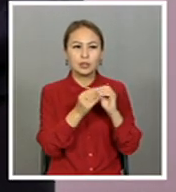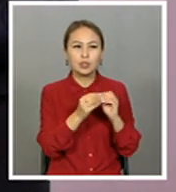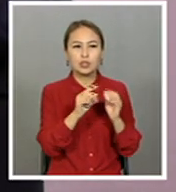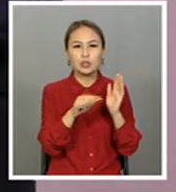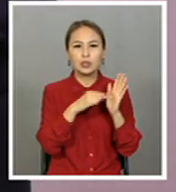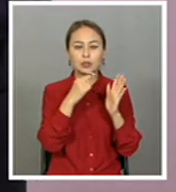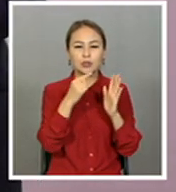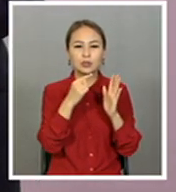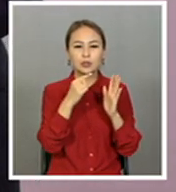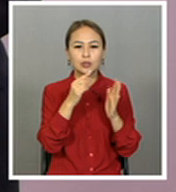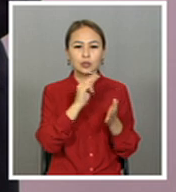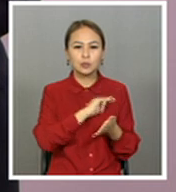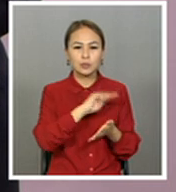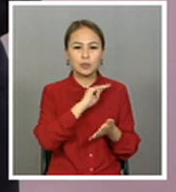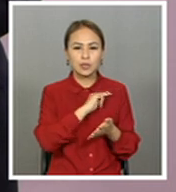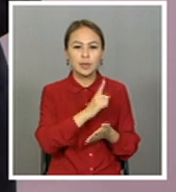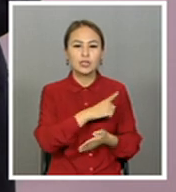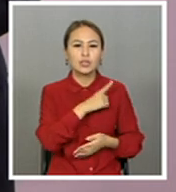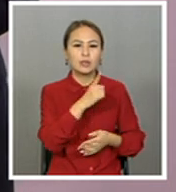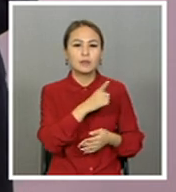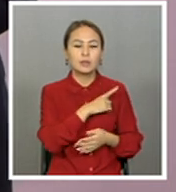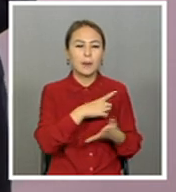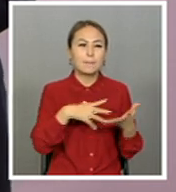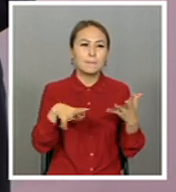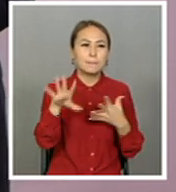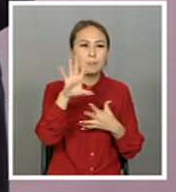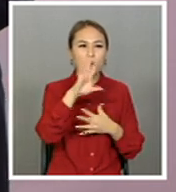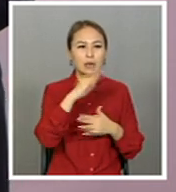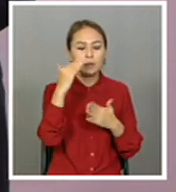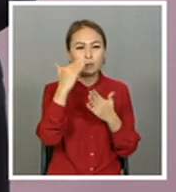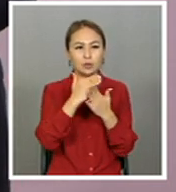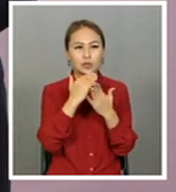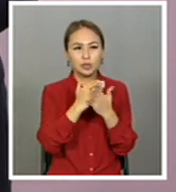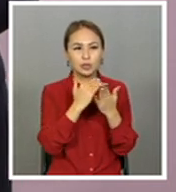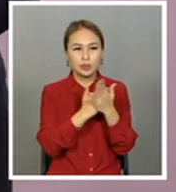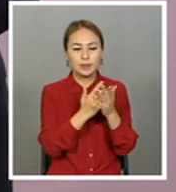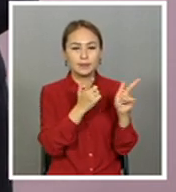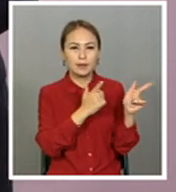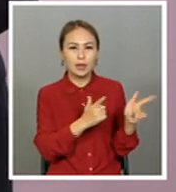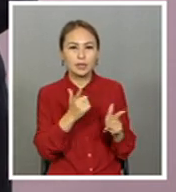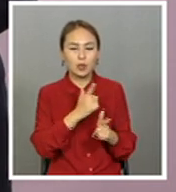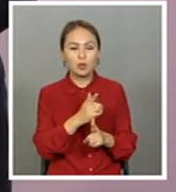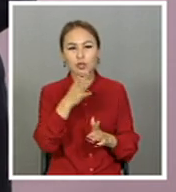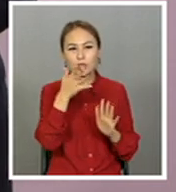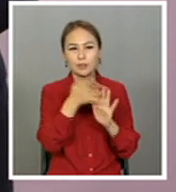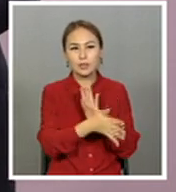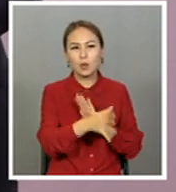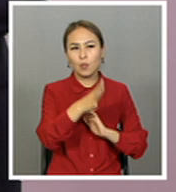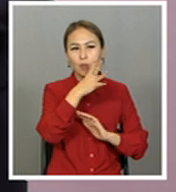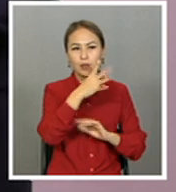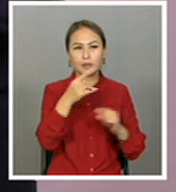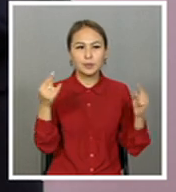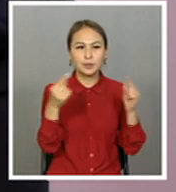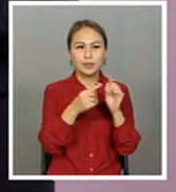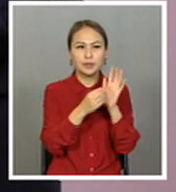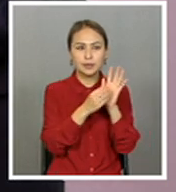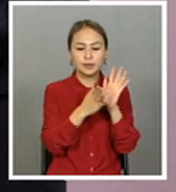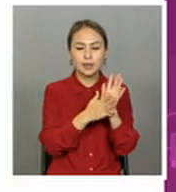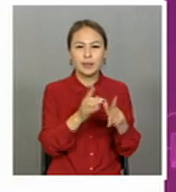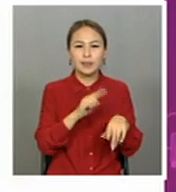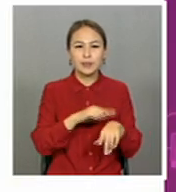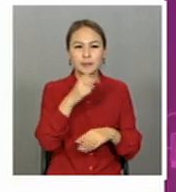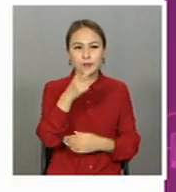істейді. Шебердің барлық бөлшекті дайындауға жұмсаған уақыты белгілі, 2 сағатқа